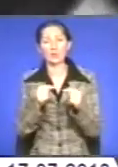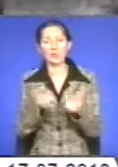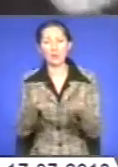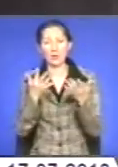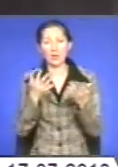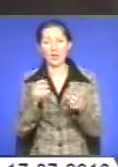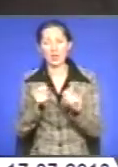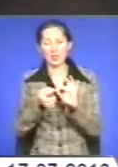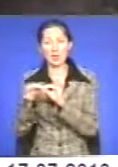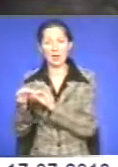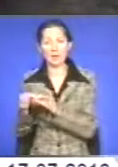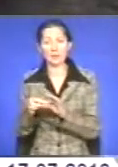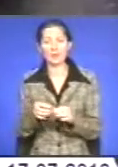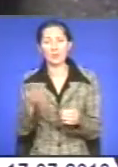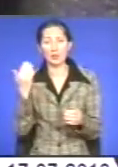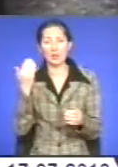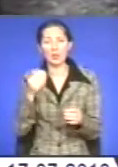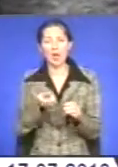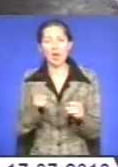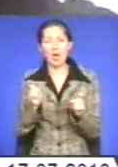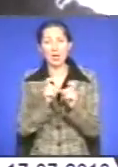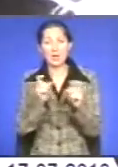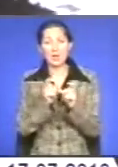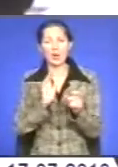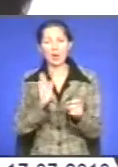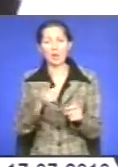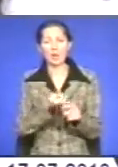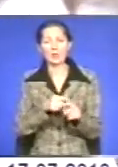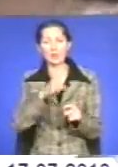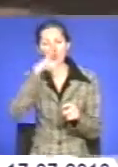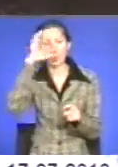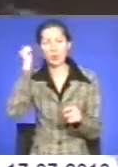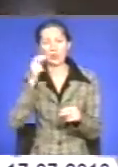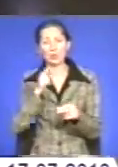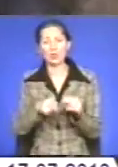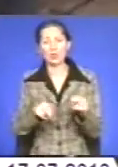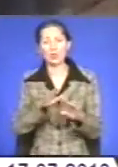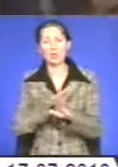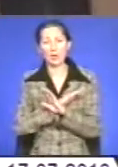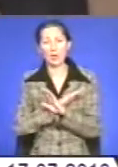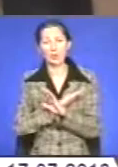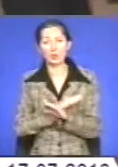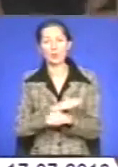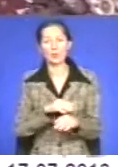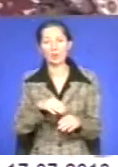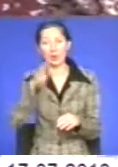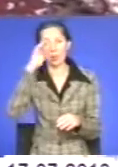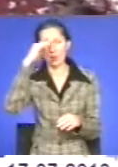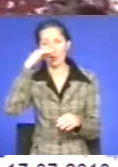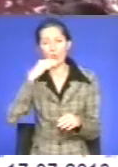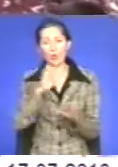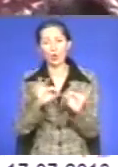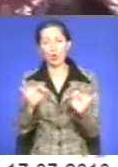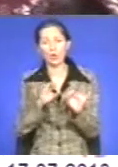попередньою інформацією, гострота чергової сварки між батьком і сином тієї ночі завершилася смертю. Підозрюваний дав перші свідчення.